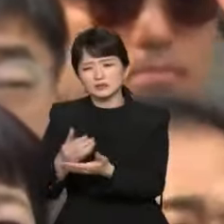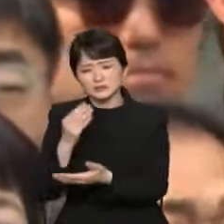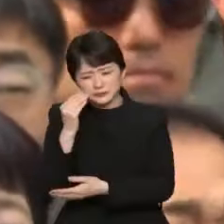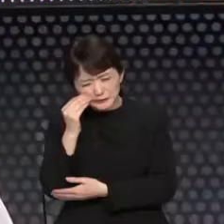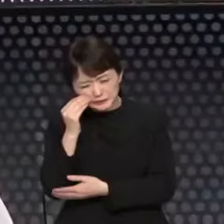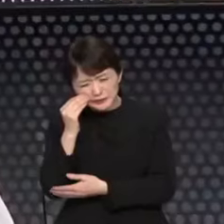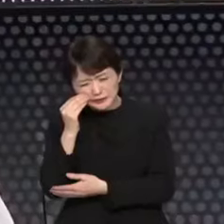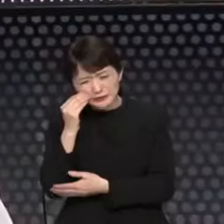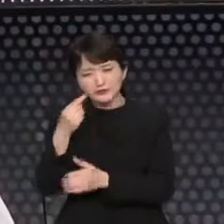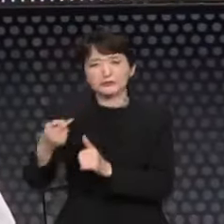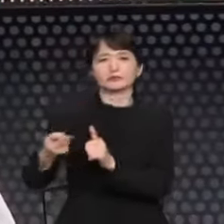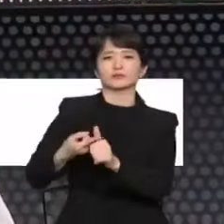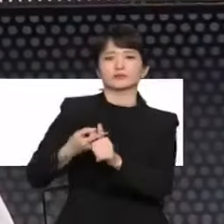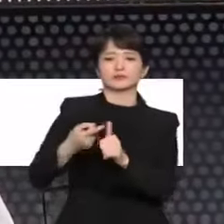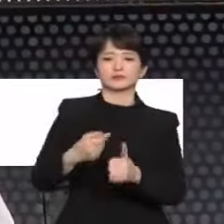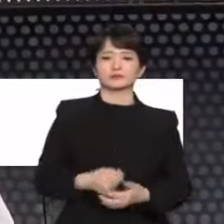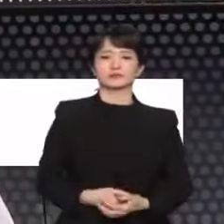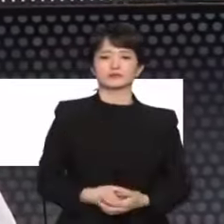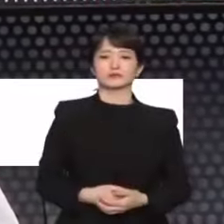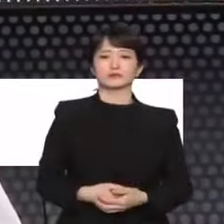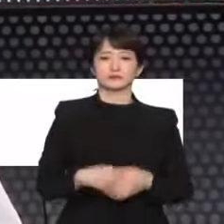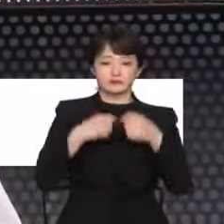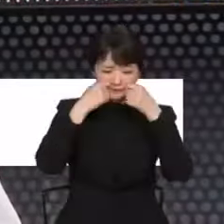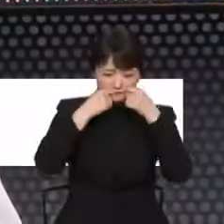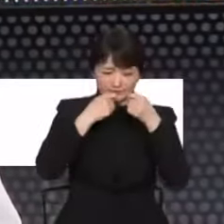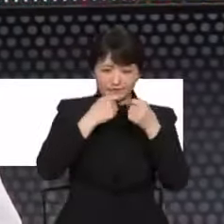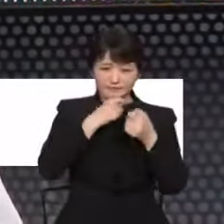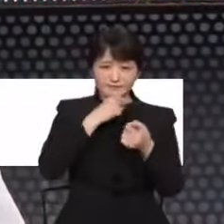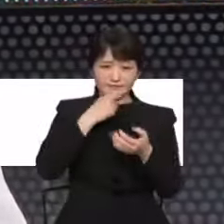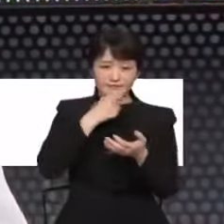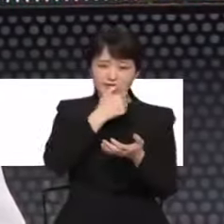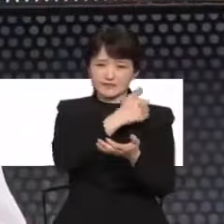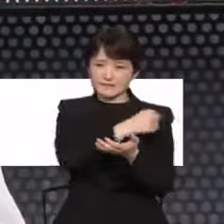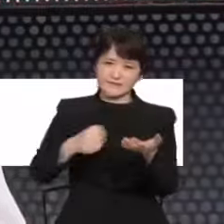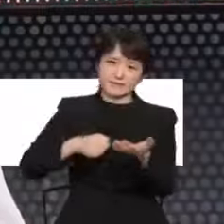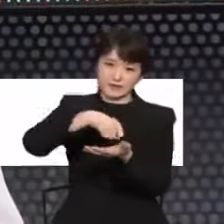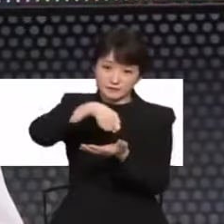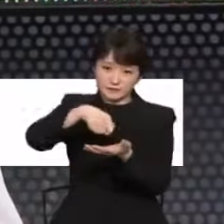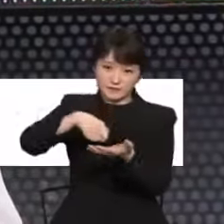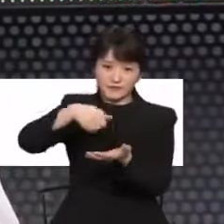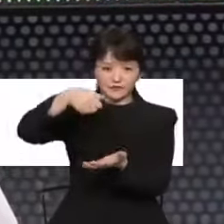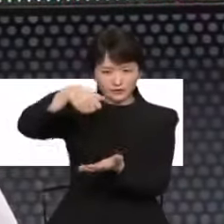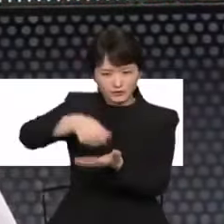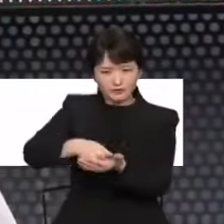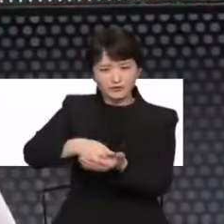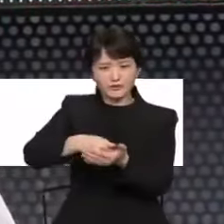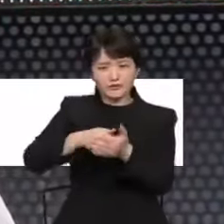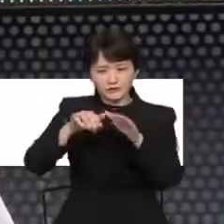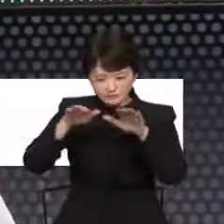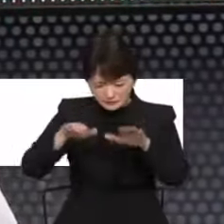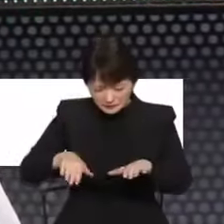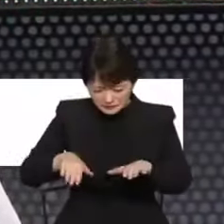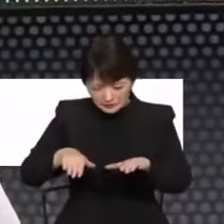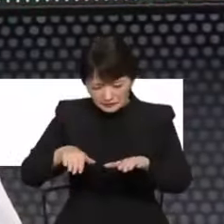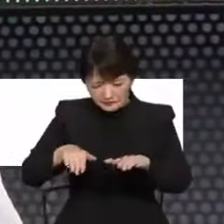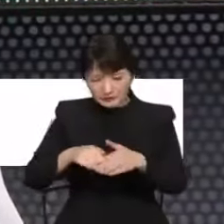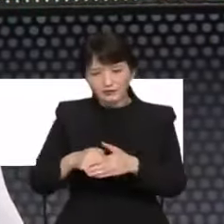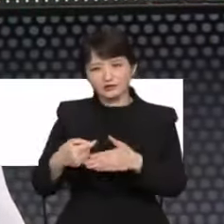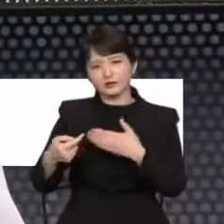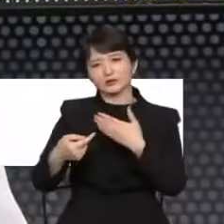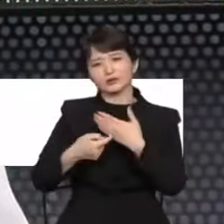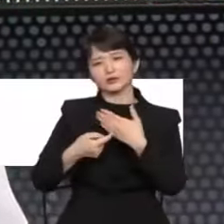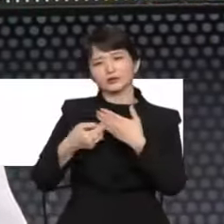비판했습니다. 울고 혈서 쓰고 엎드려 절하고 악어의 눈물을 흘려도 결코